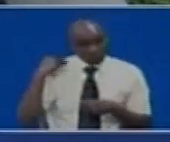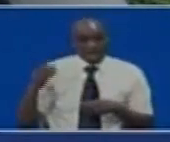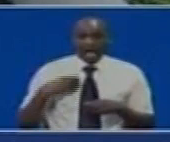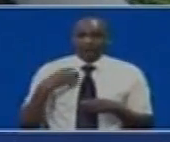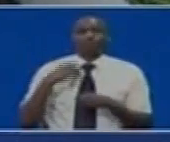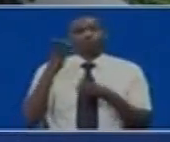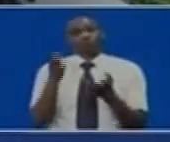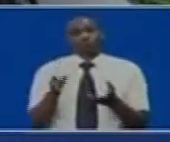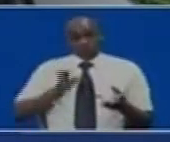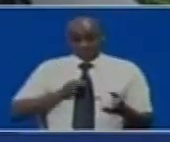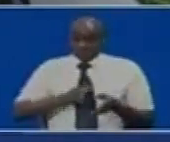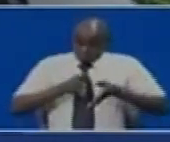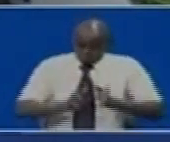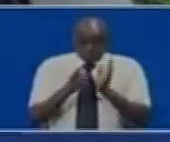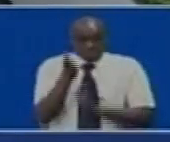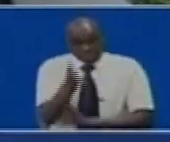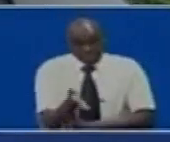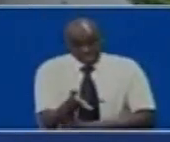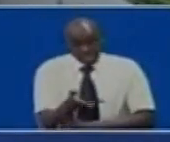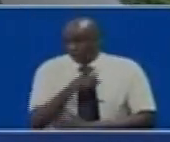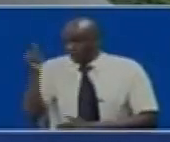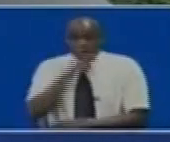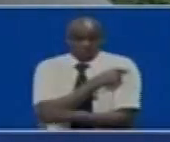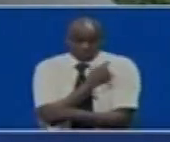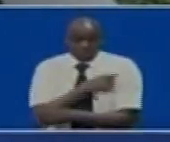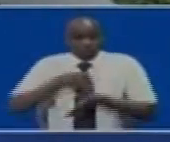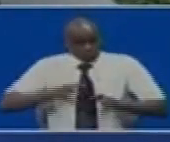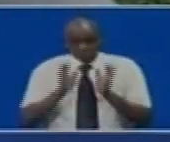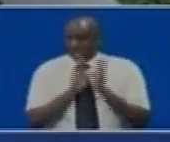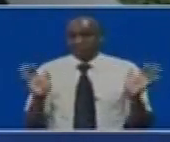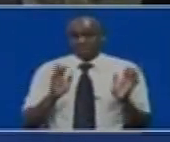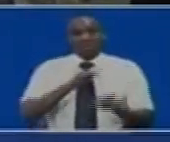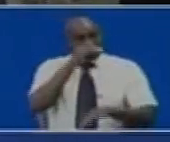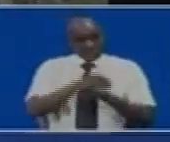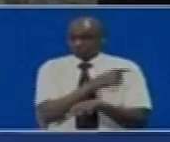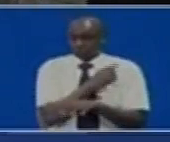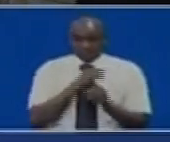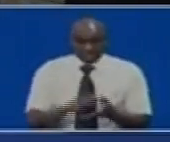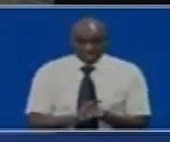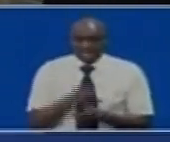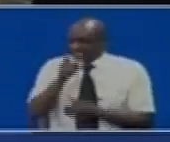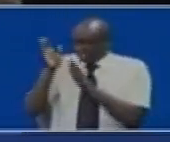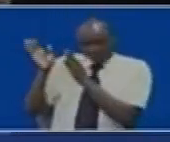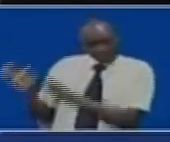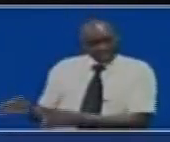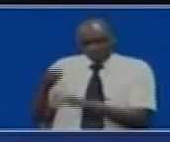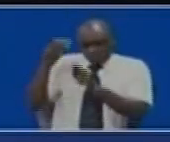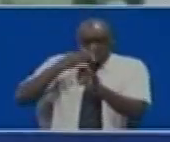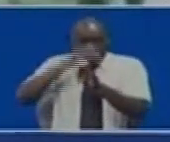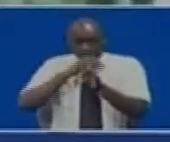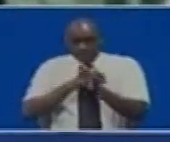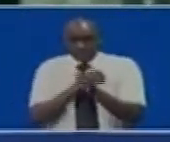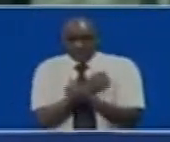midwives, so we didn't go to maternity. Kifue, ambaye ni mwanasanaa wa